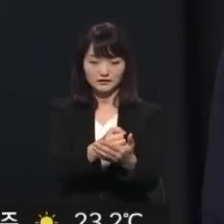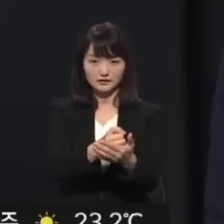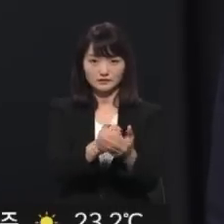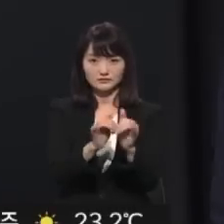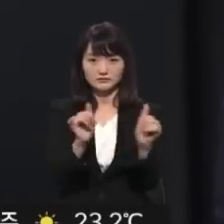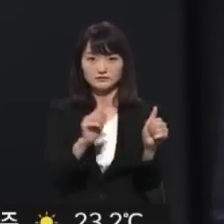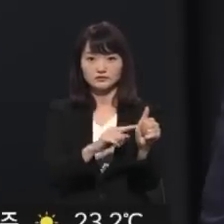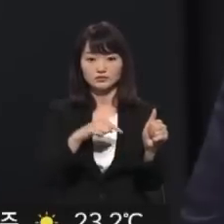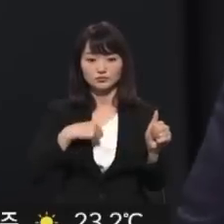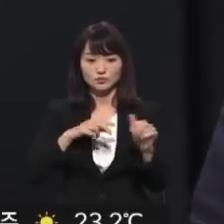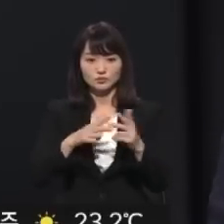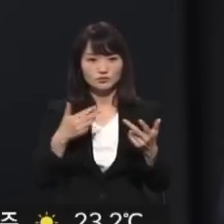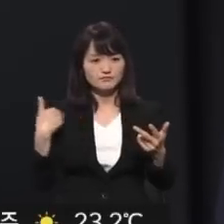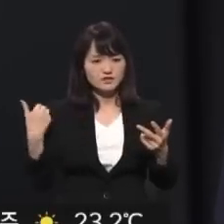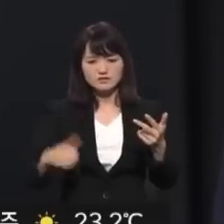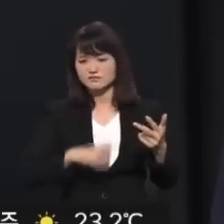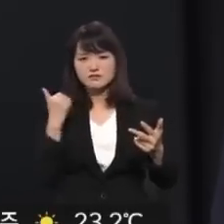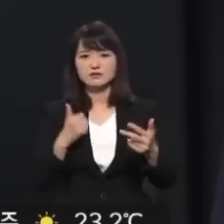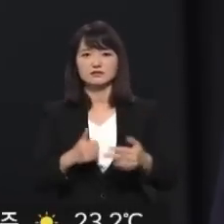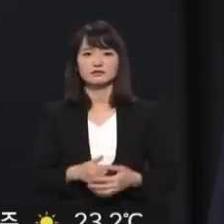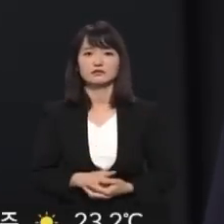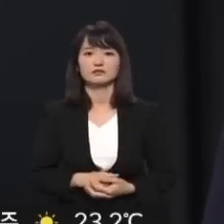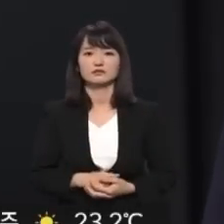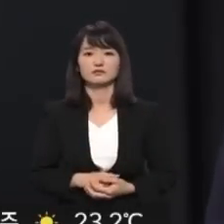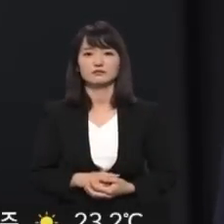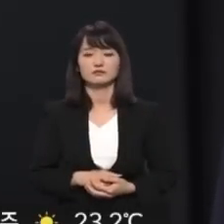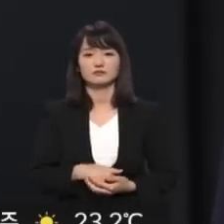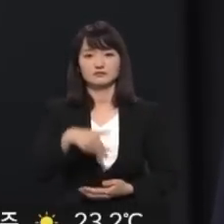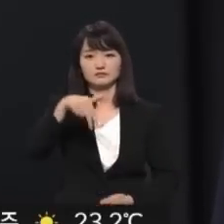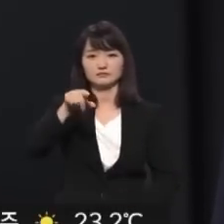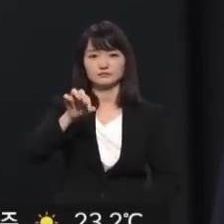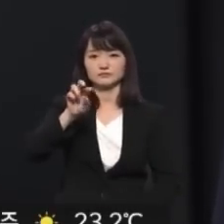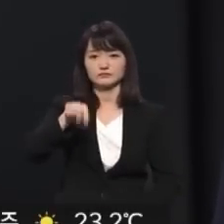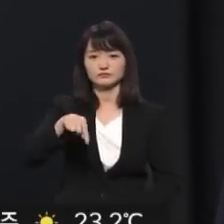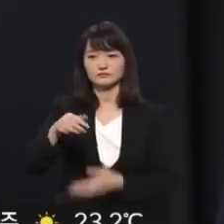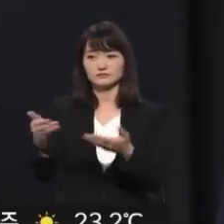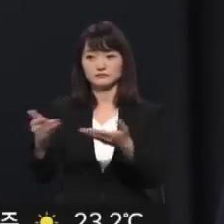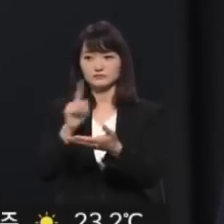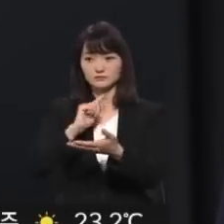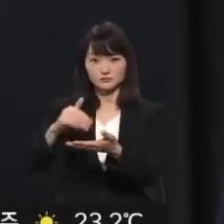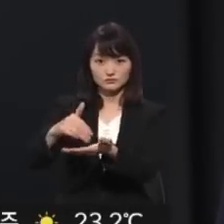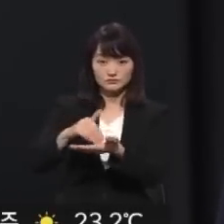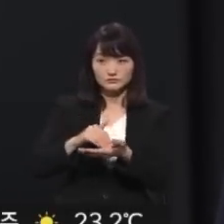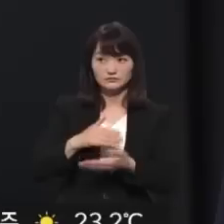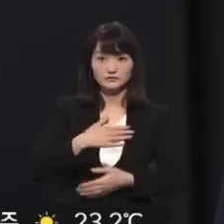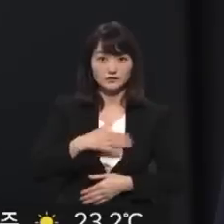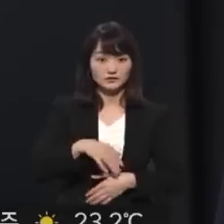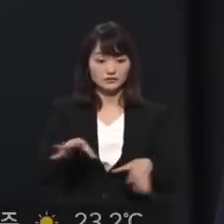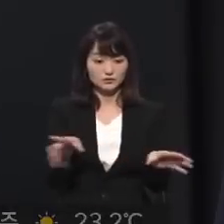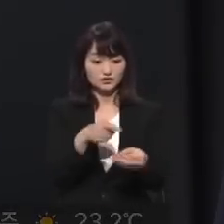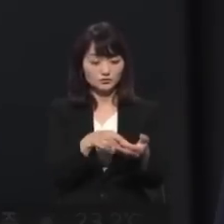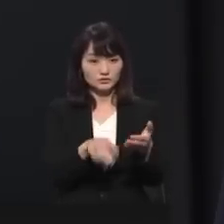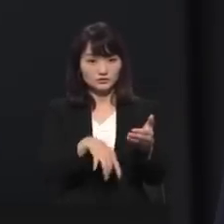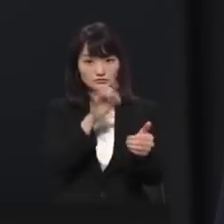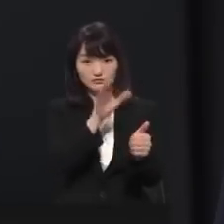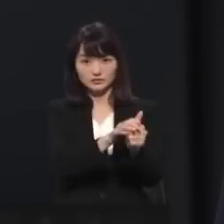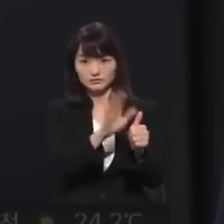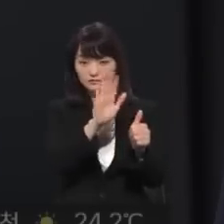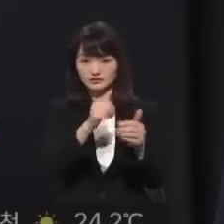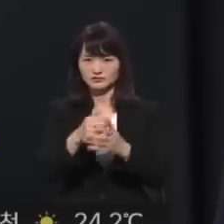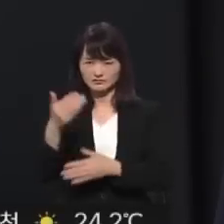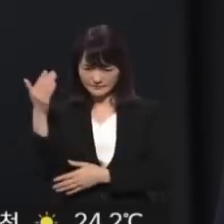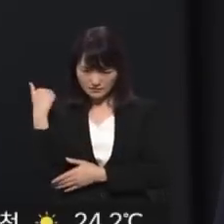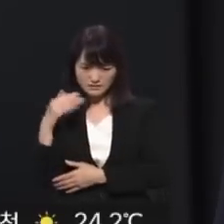사실이 얼마나 화가 나게 쓰면 중요하거나 정무적 인 이런 것들은 그래 또 보고를 해야 지요 내가 총리 게첨 한 것도 아닌데 전 한 번 할 때는